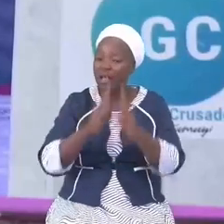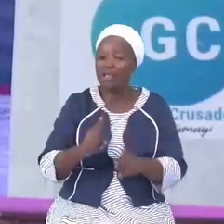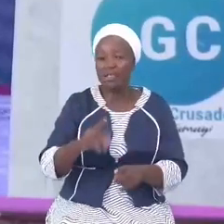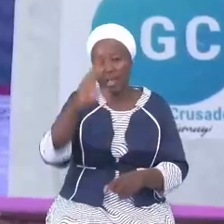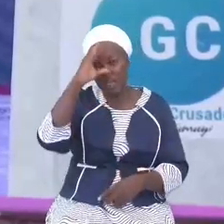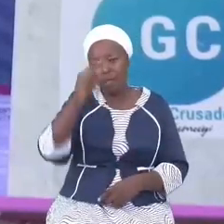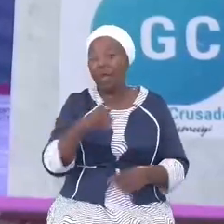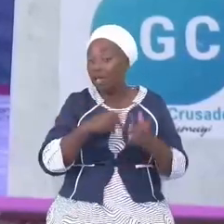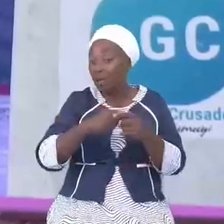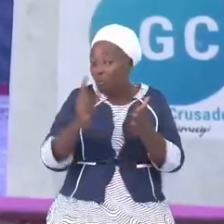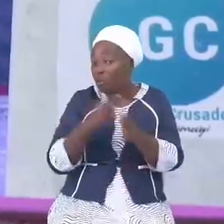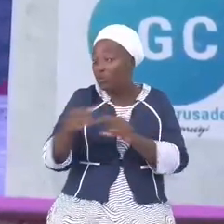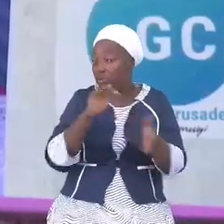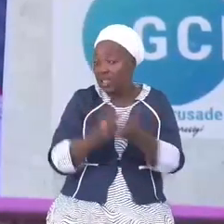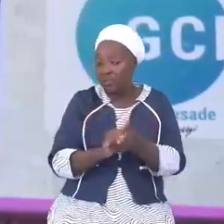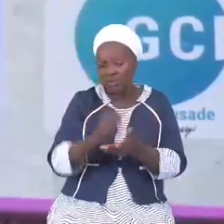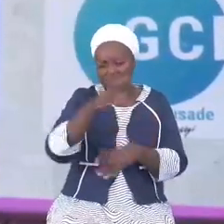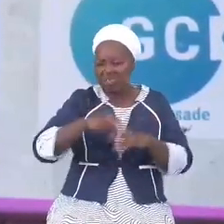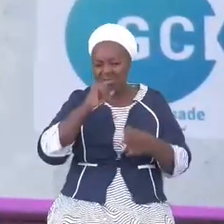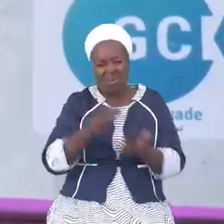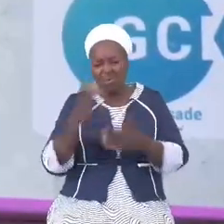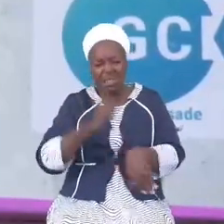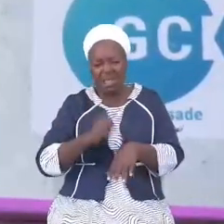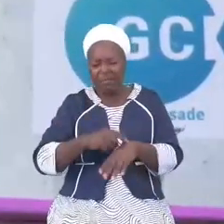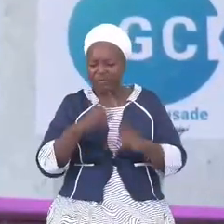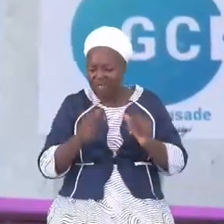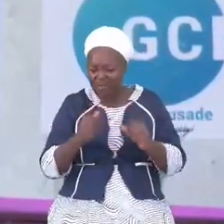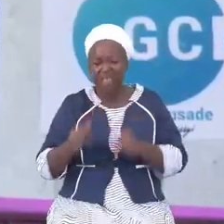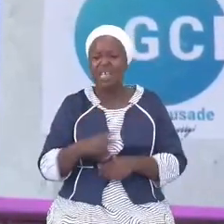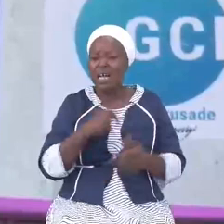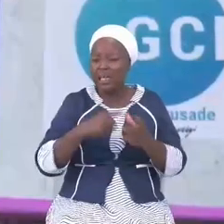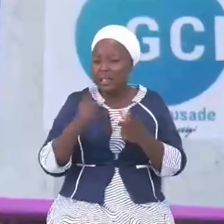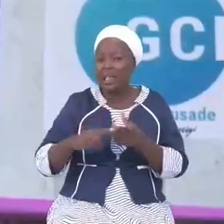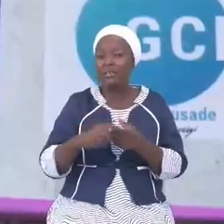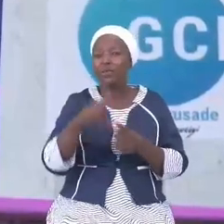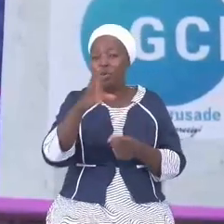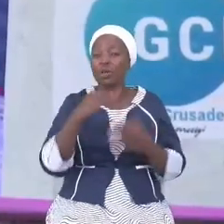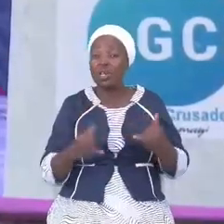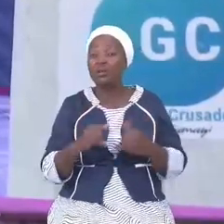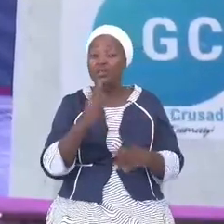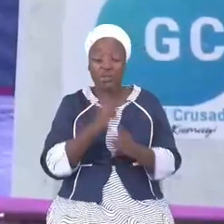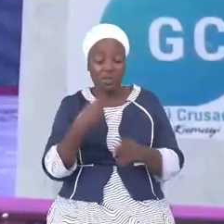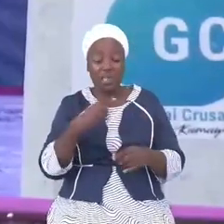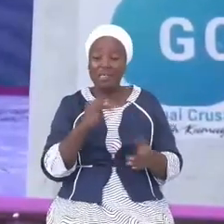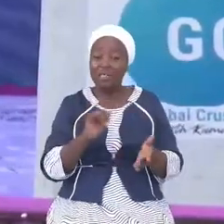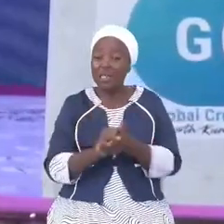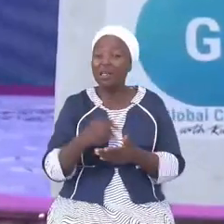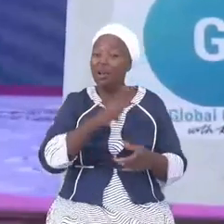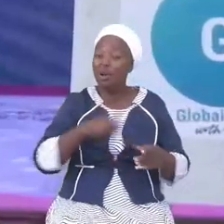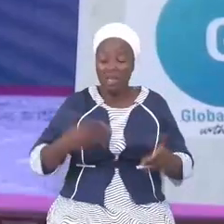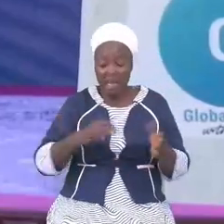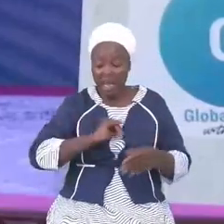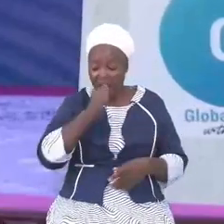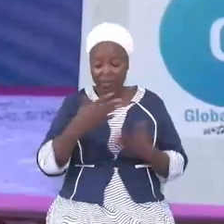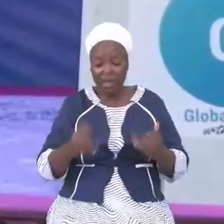fais, Dieu ne perd pas du temps. Tu dis, oui Seigneur, me voici maintenant. Tout ce que je suis, tout ce que j'ai appris, toutes